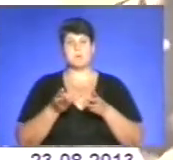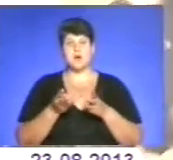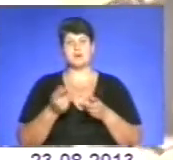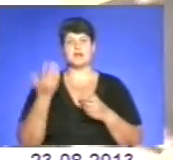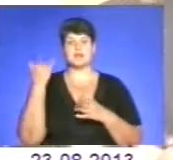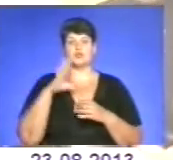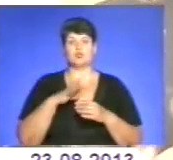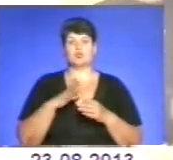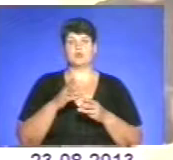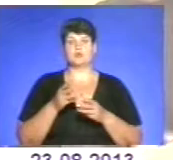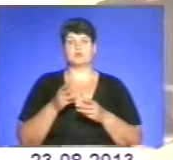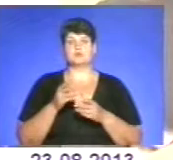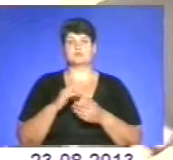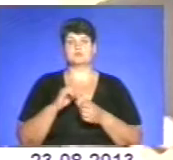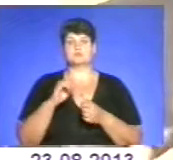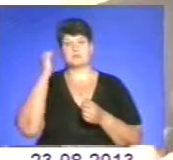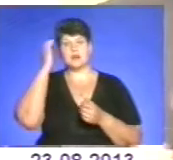грубки, сьогодні вже